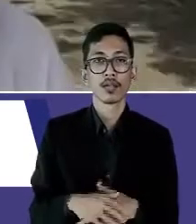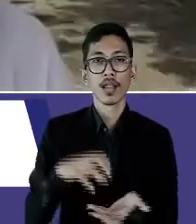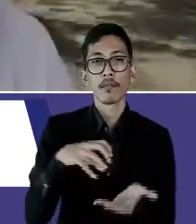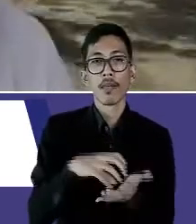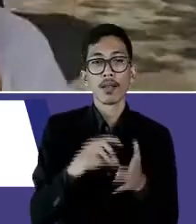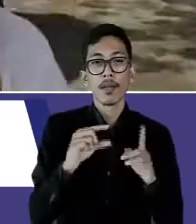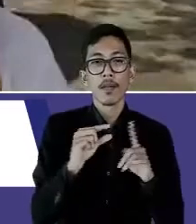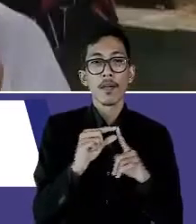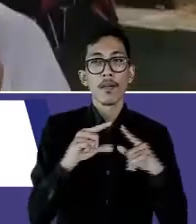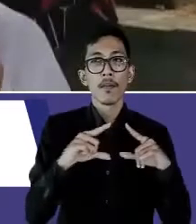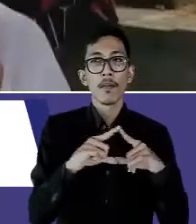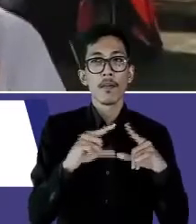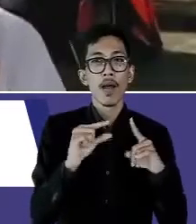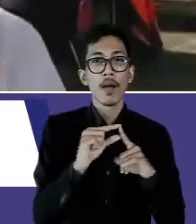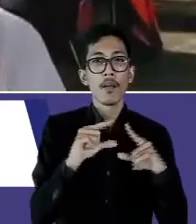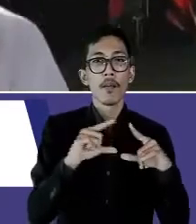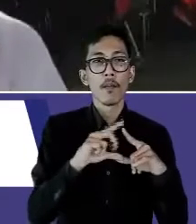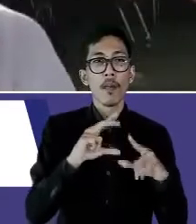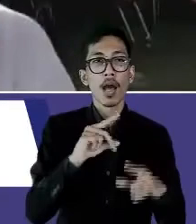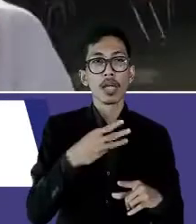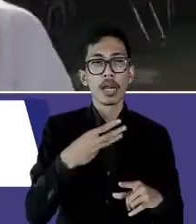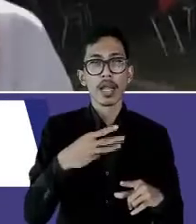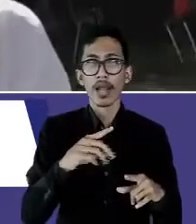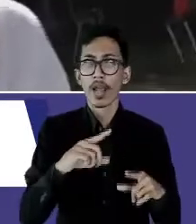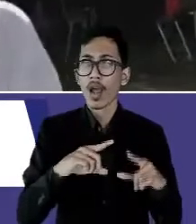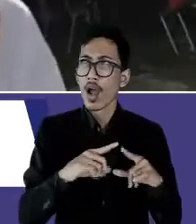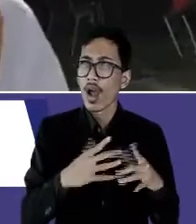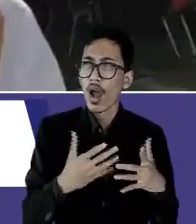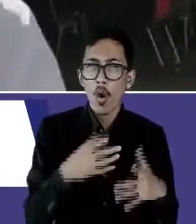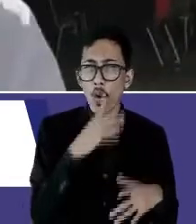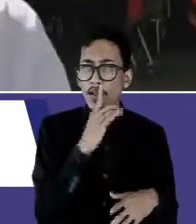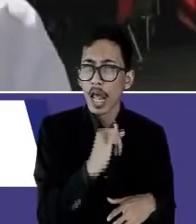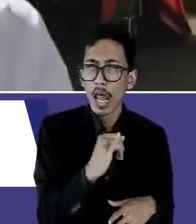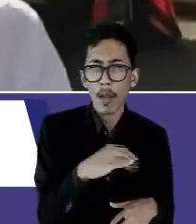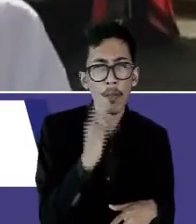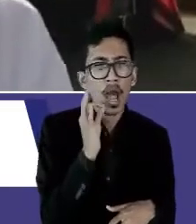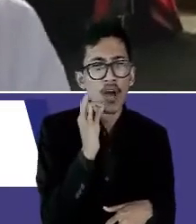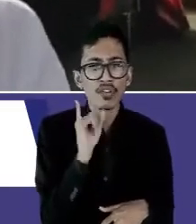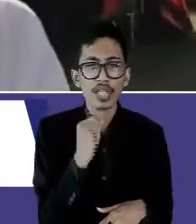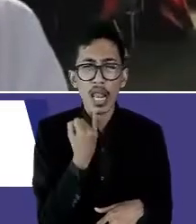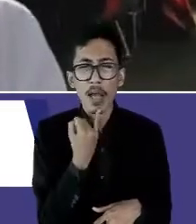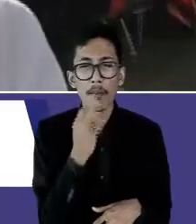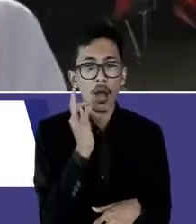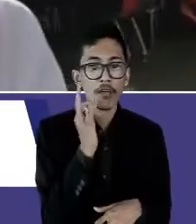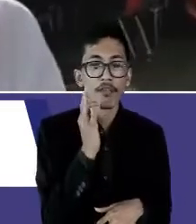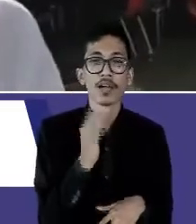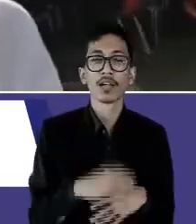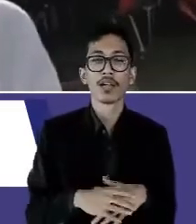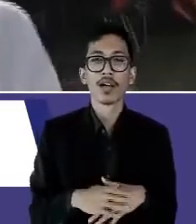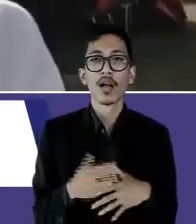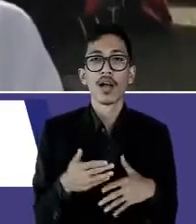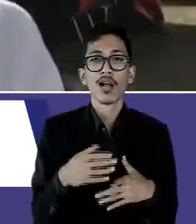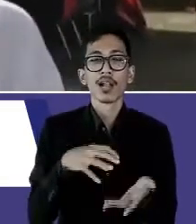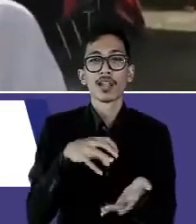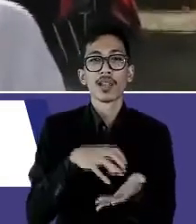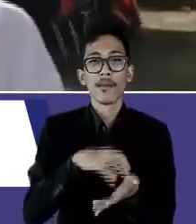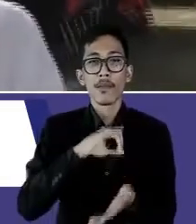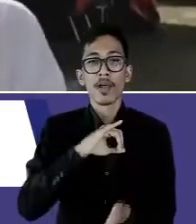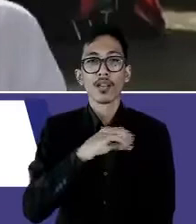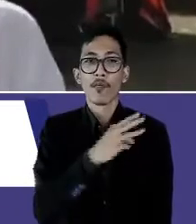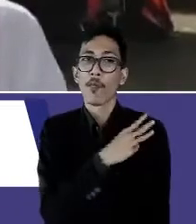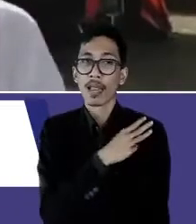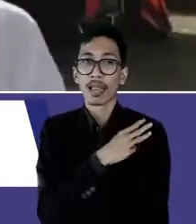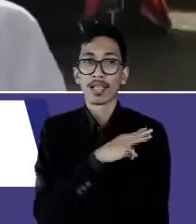Papare. Aduh, saya takut salah nyebut Pak, susah namanya. Tapi baik. Saat ini Kalau dari Kabupaten Jayapura